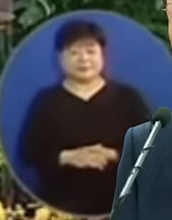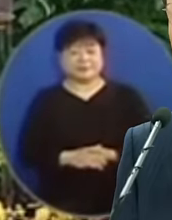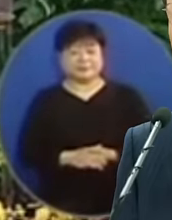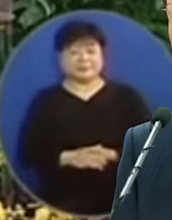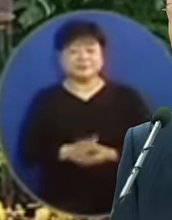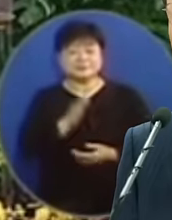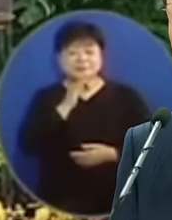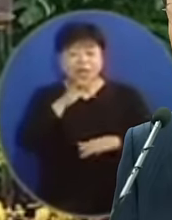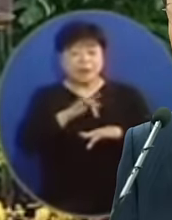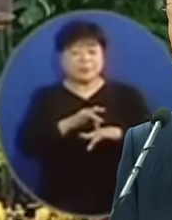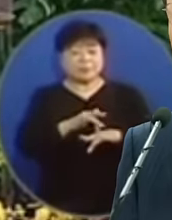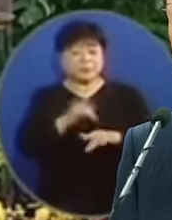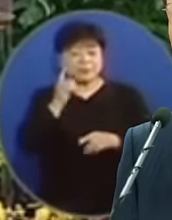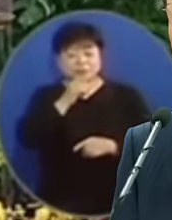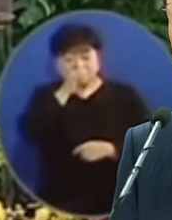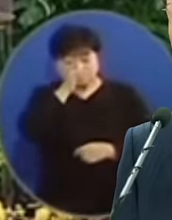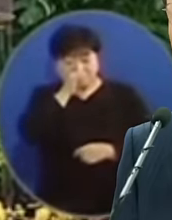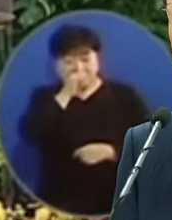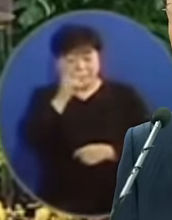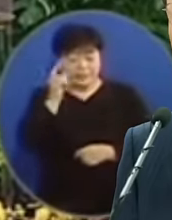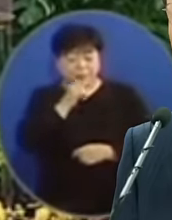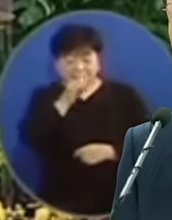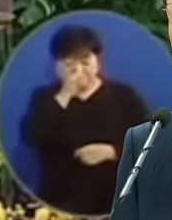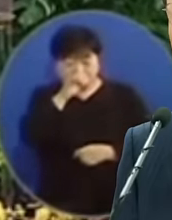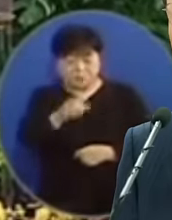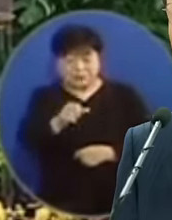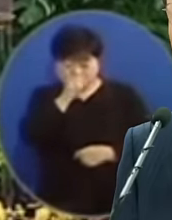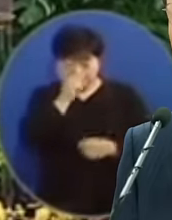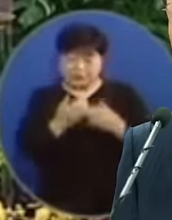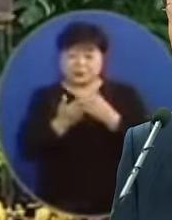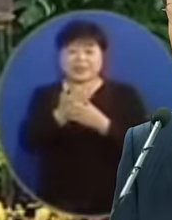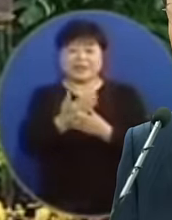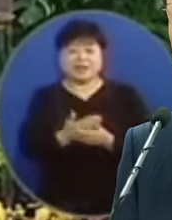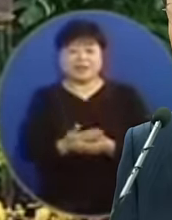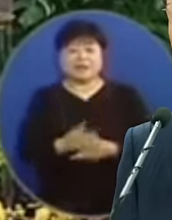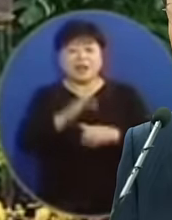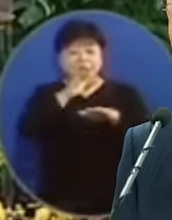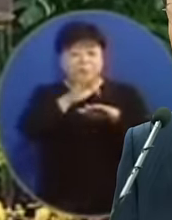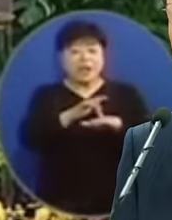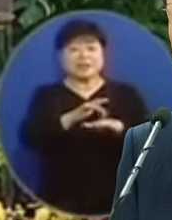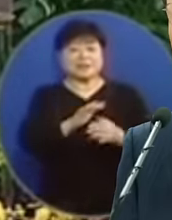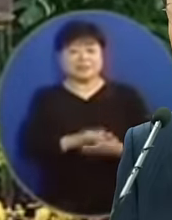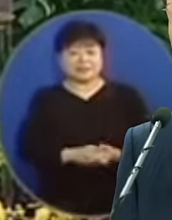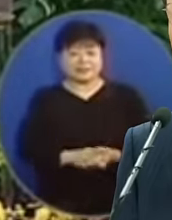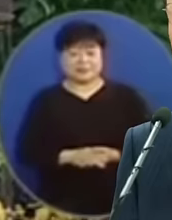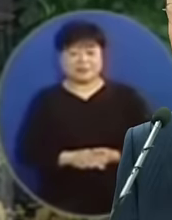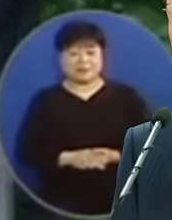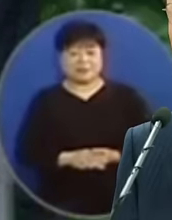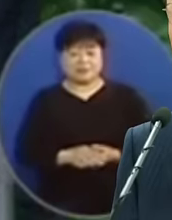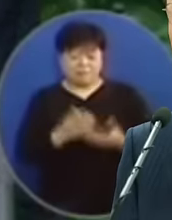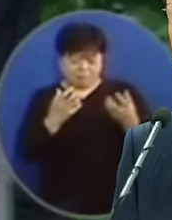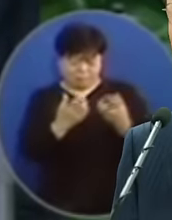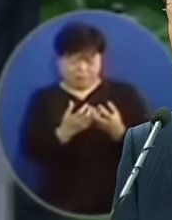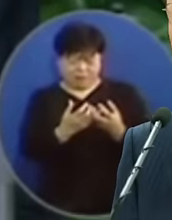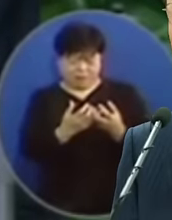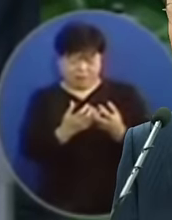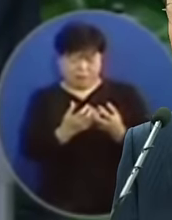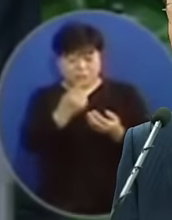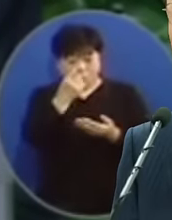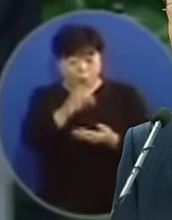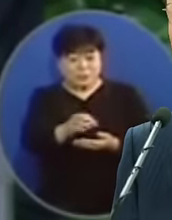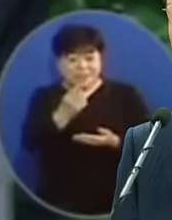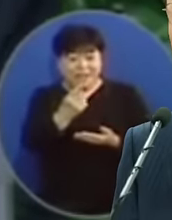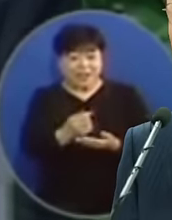다만 마가 많이 있는 곳에 좋은 일이 있다고 우리가 말을 해야 되는 것입니다. 마귀가 둥시거리는 곳에 누가 찾아오는